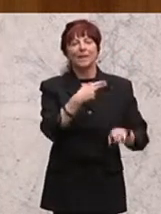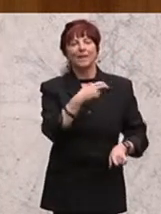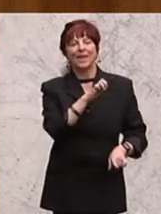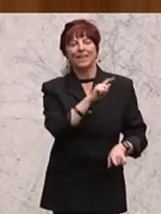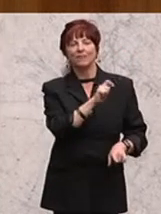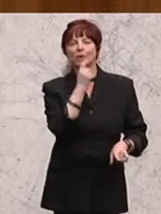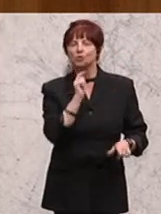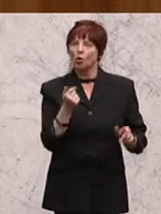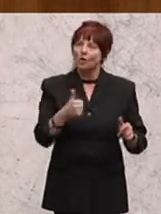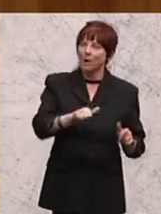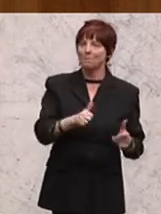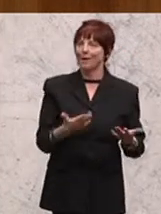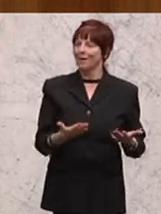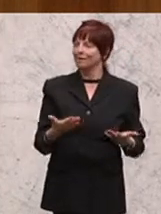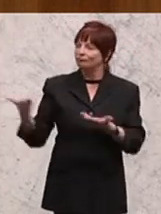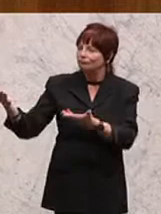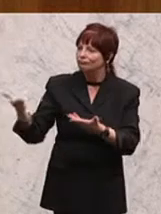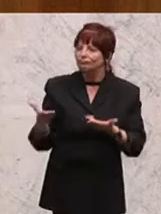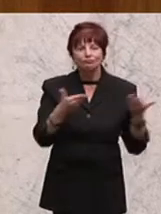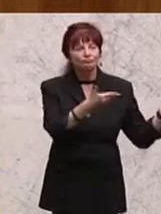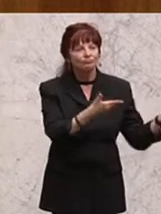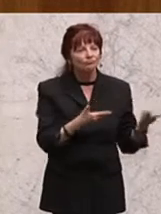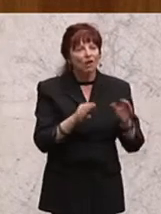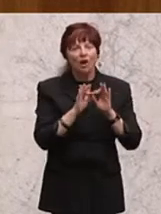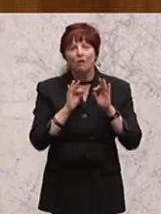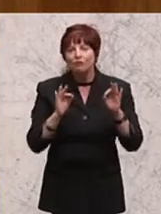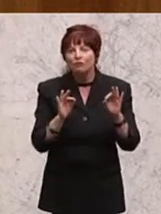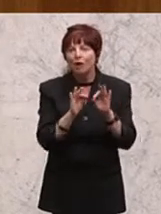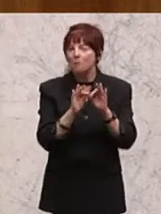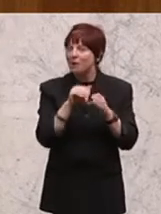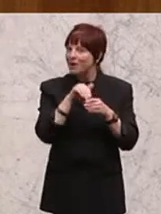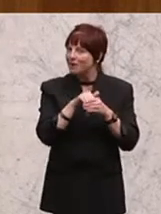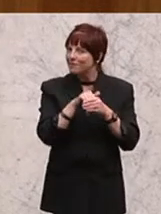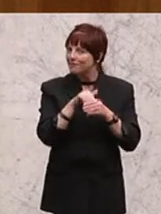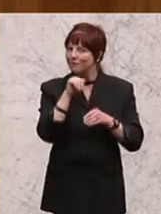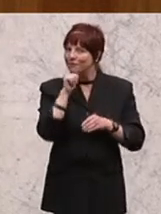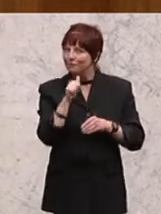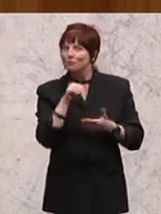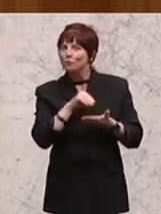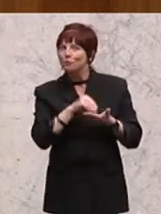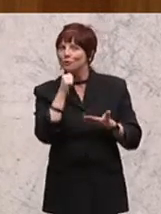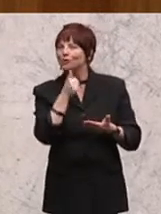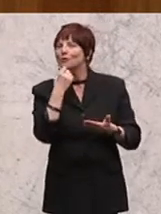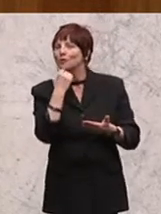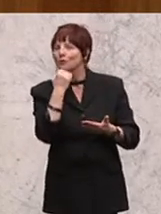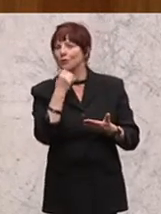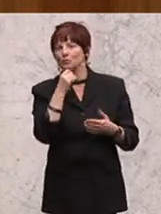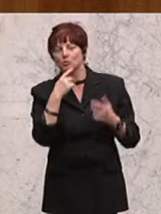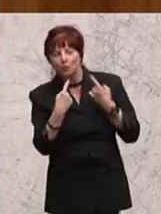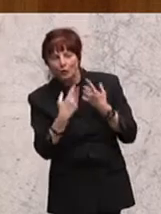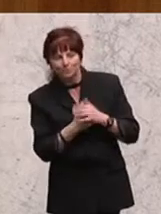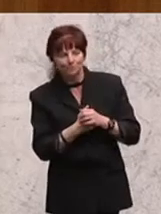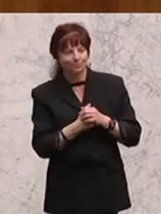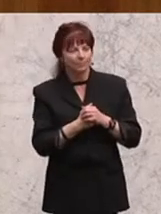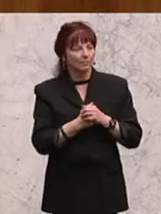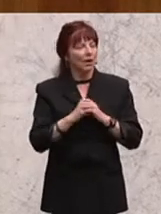die sind im Familienbild oft nicht entsprechend gewürdigt. Vorneweg,